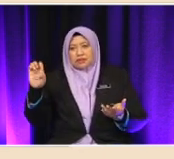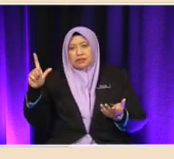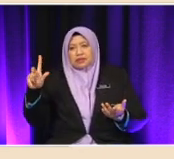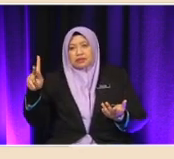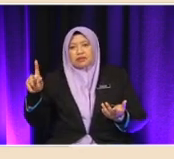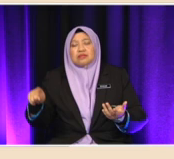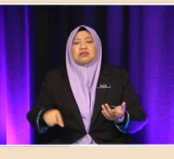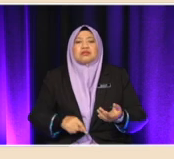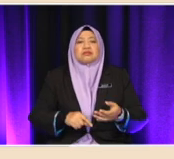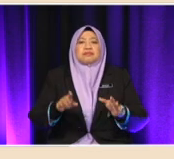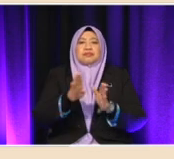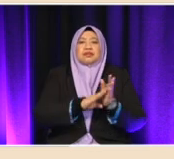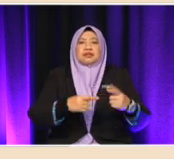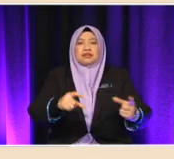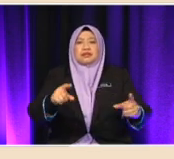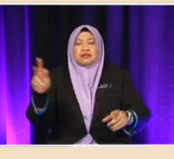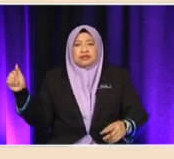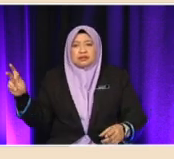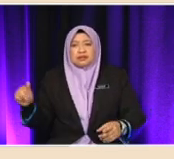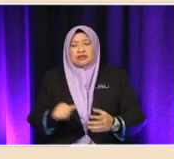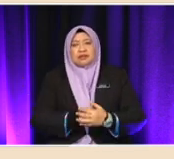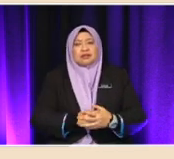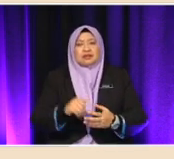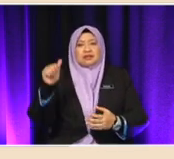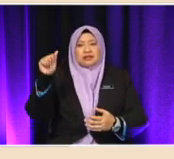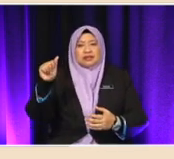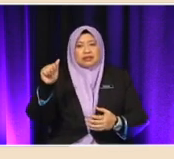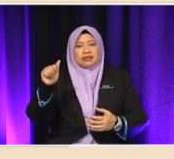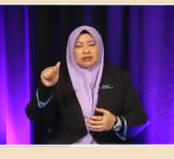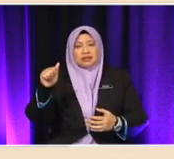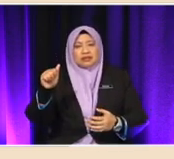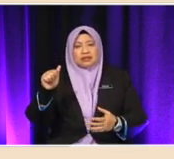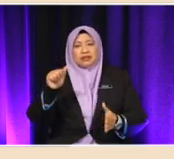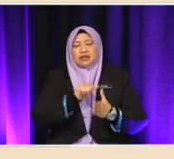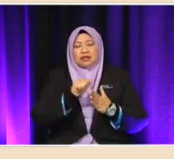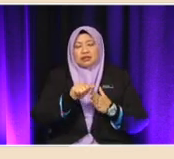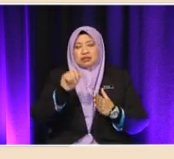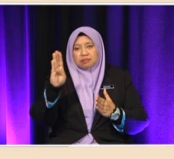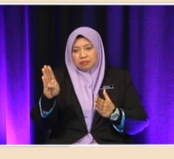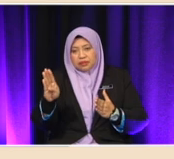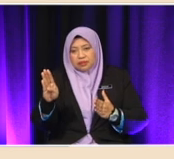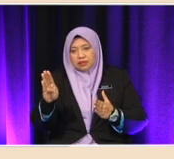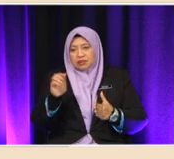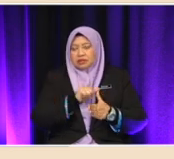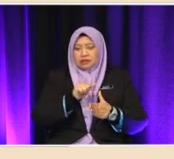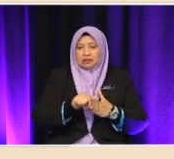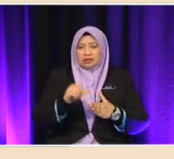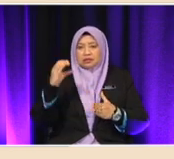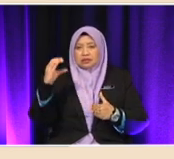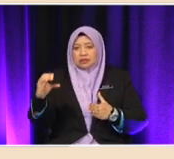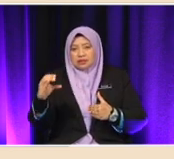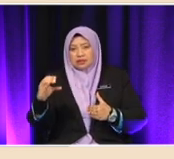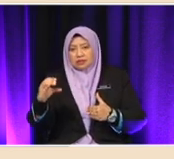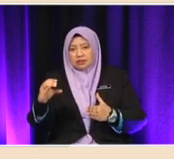oleh peningkatan cuka jualan di penurunan harga komputer si kekurangan burung